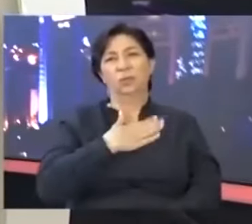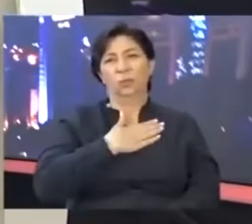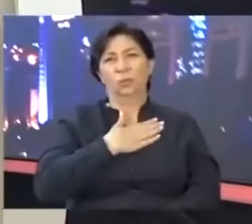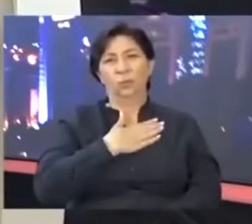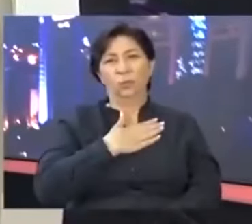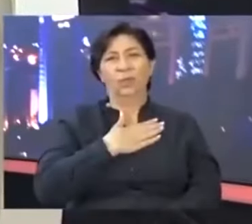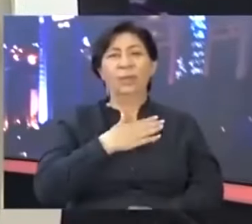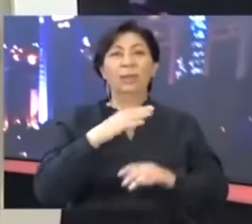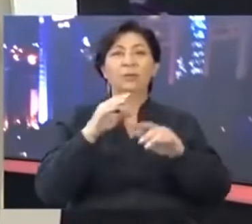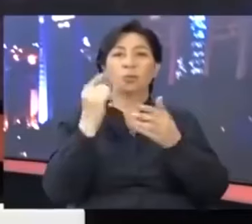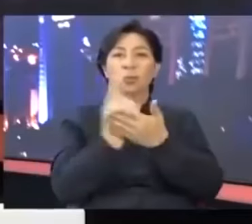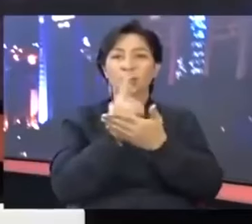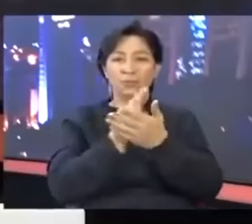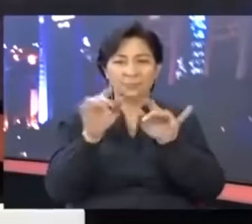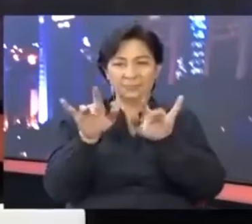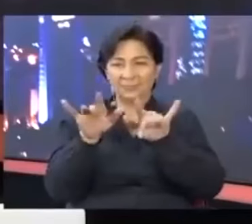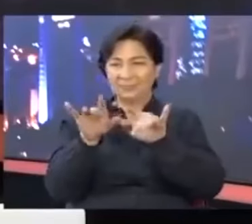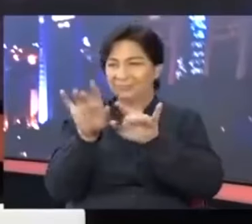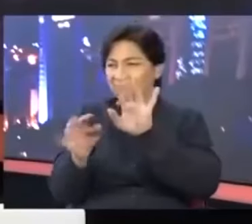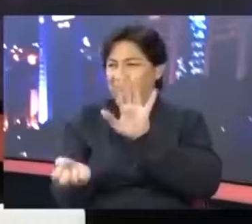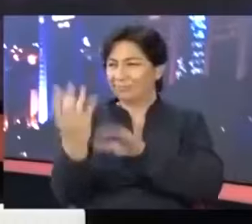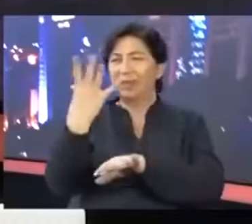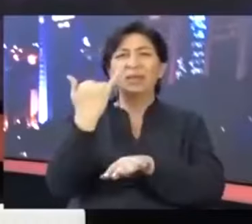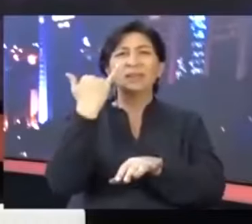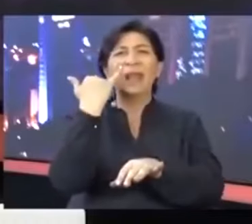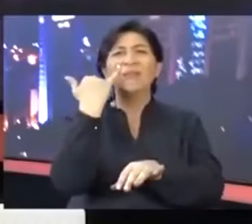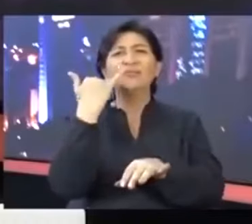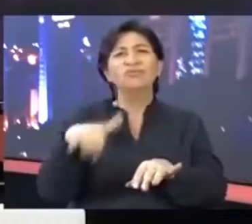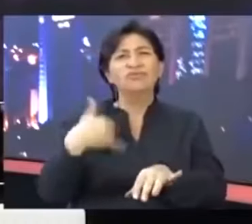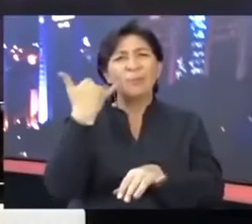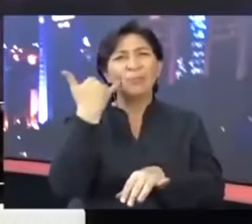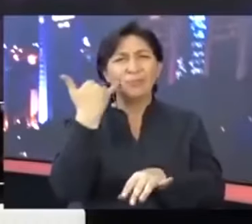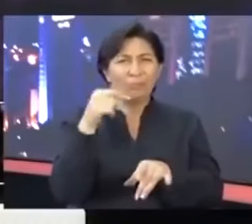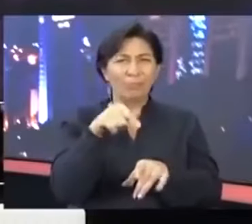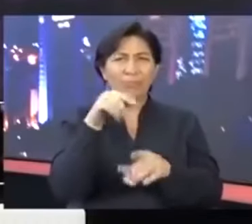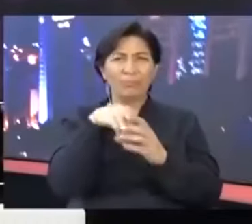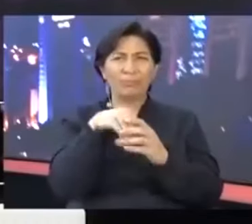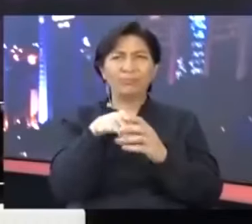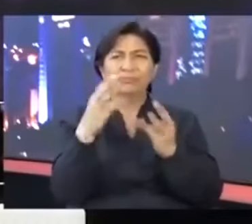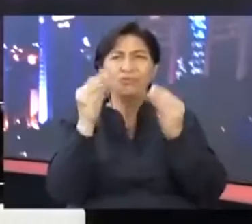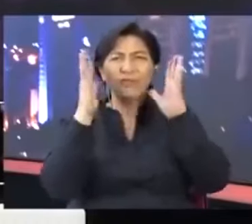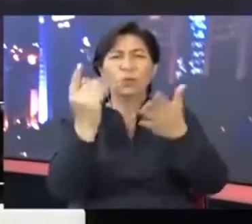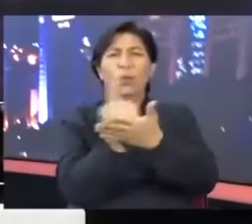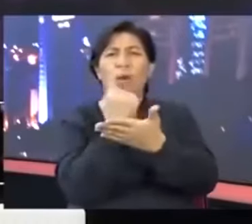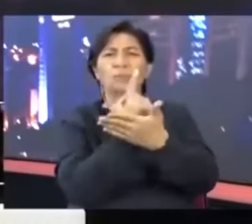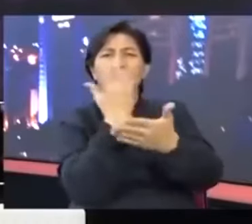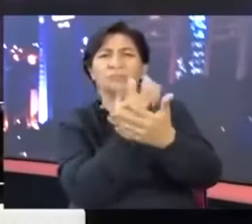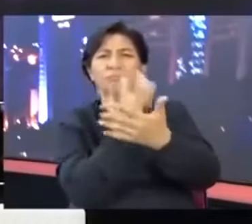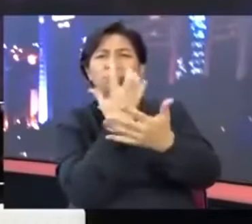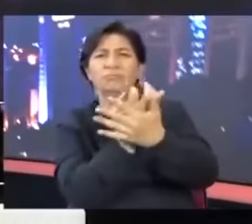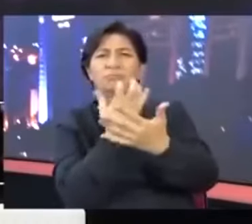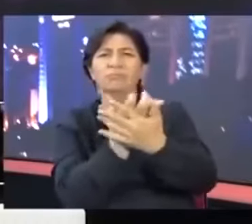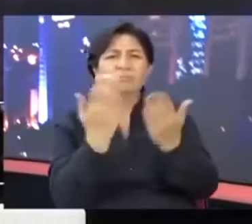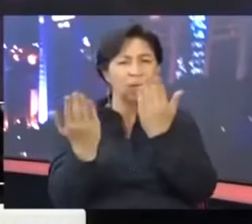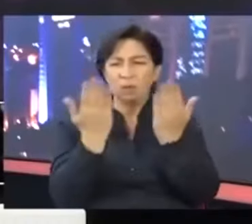Kur'an'ı bilgisayarınızdan pat diye okuyabiliyorsunuz cep telefonunuza artık eee bir sürü Kur'an'ın mealini Çevirisini